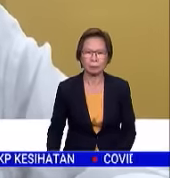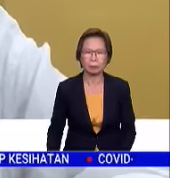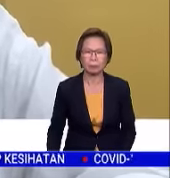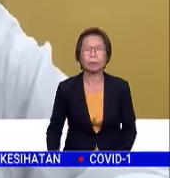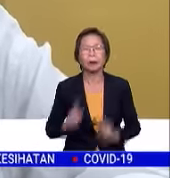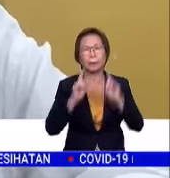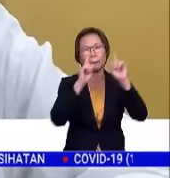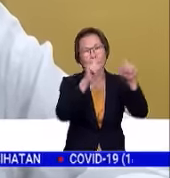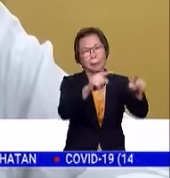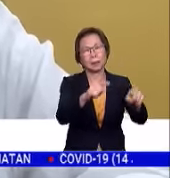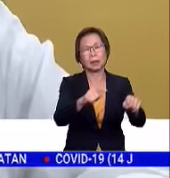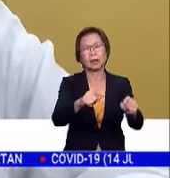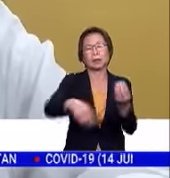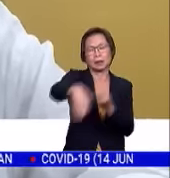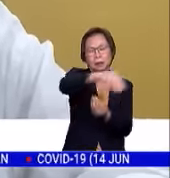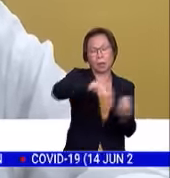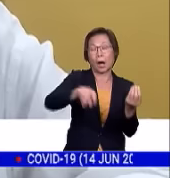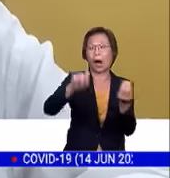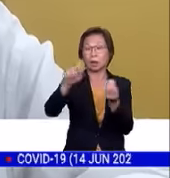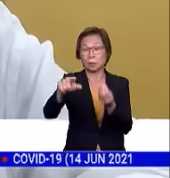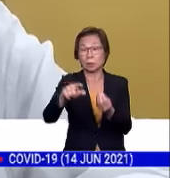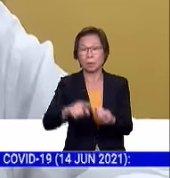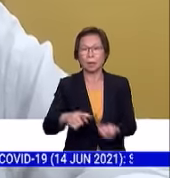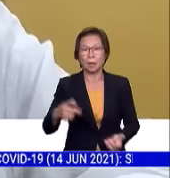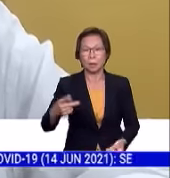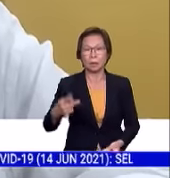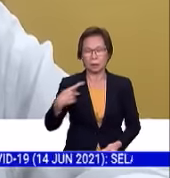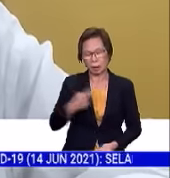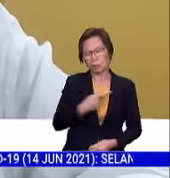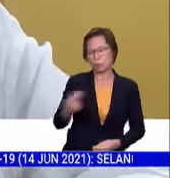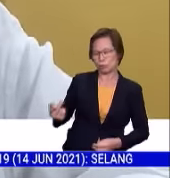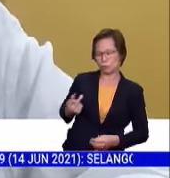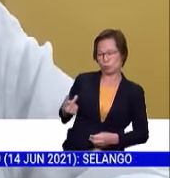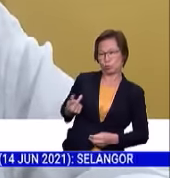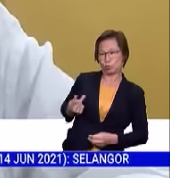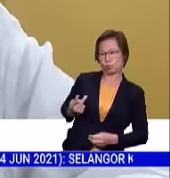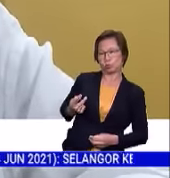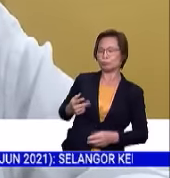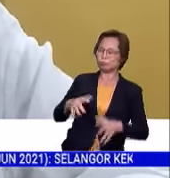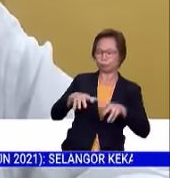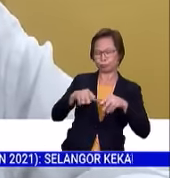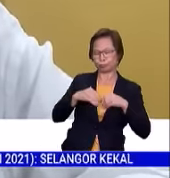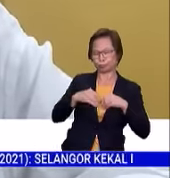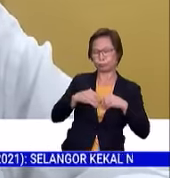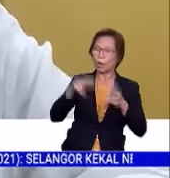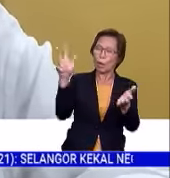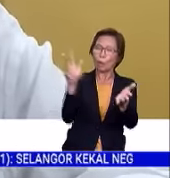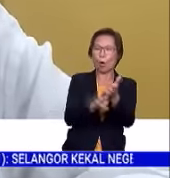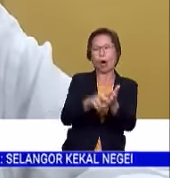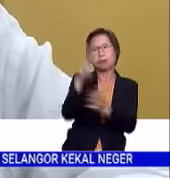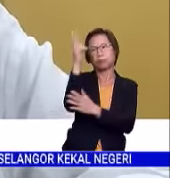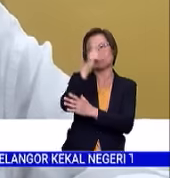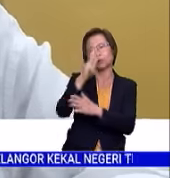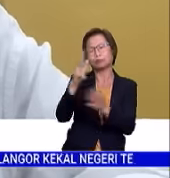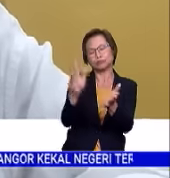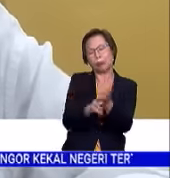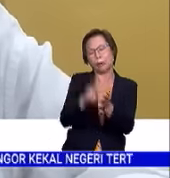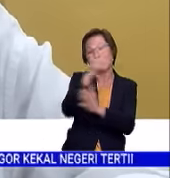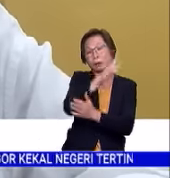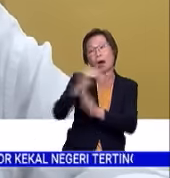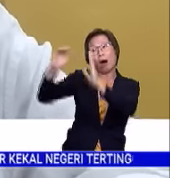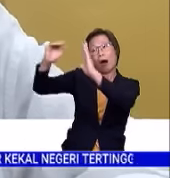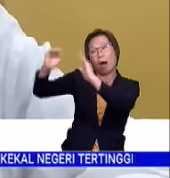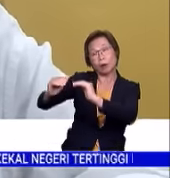menunaikan haji. Tetapi kami berdua reda dengan keputusan kerajaan dan